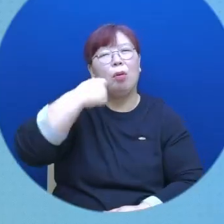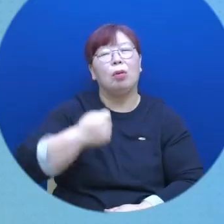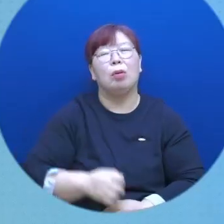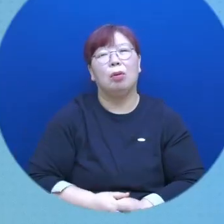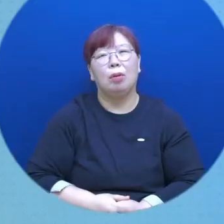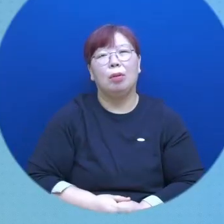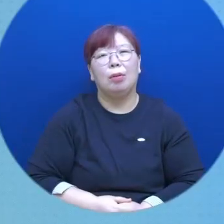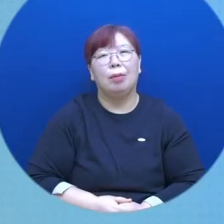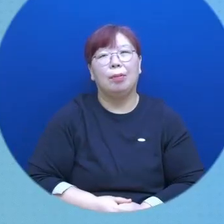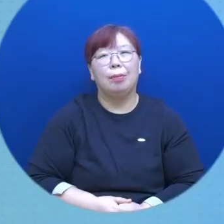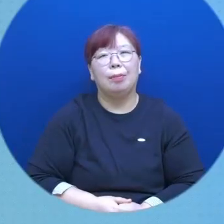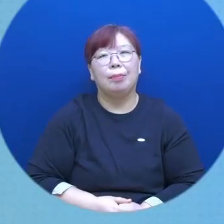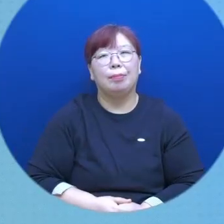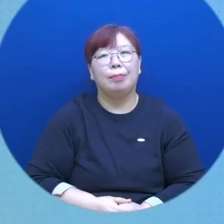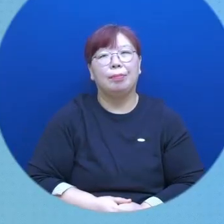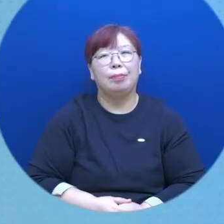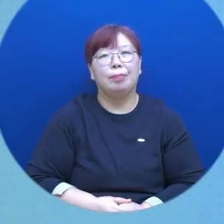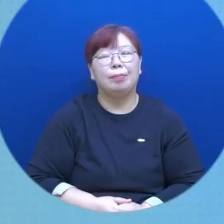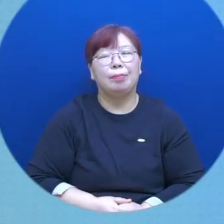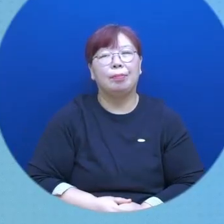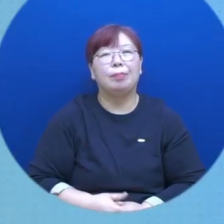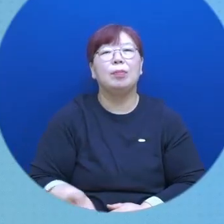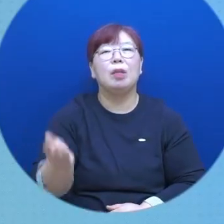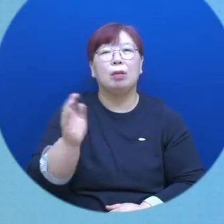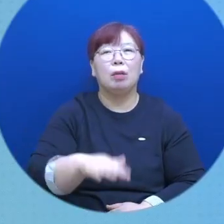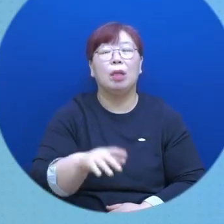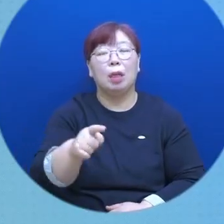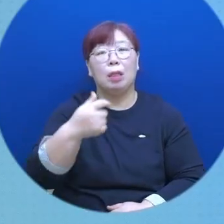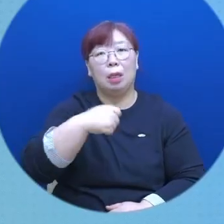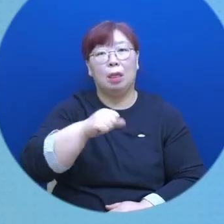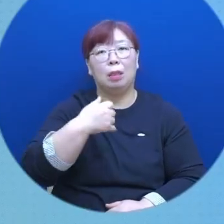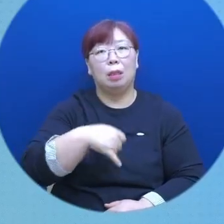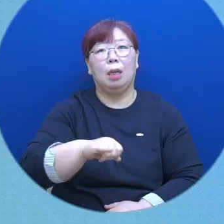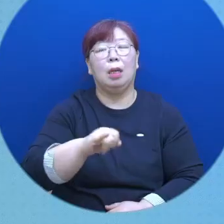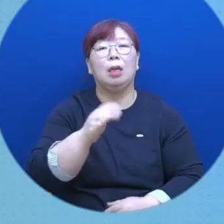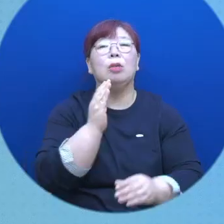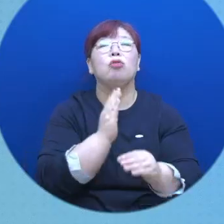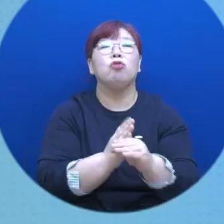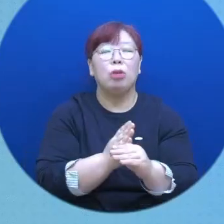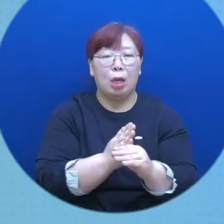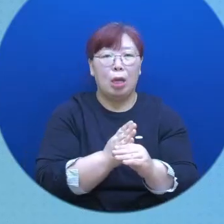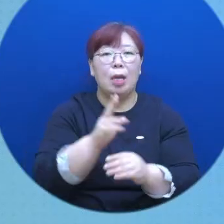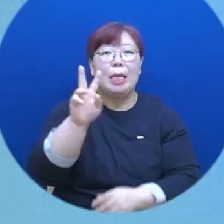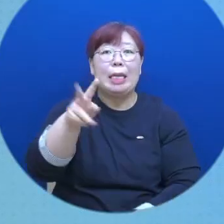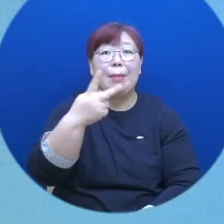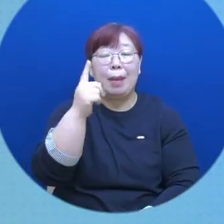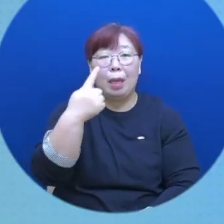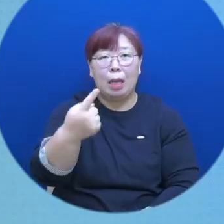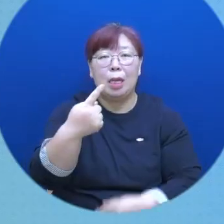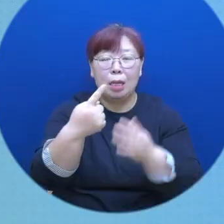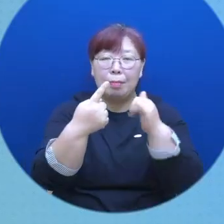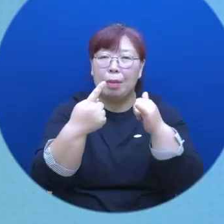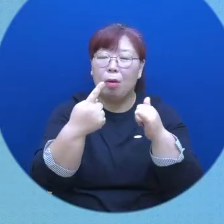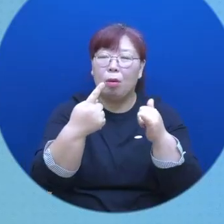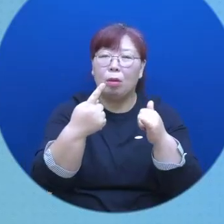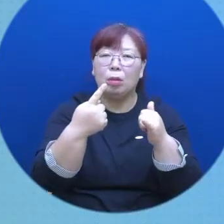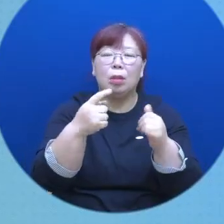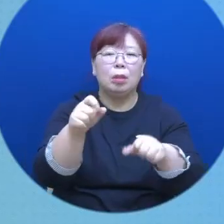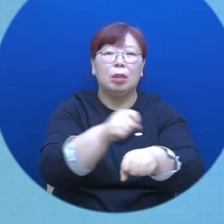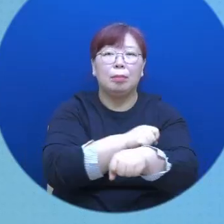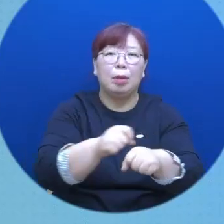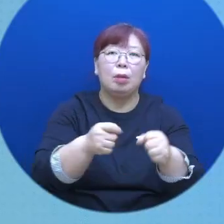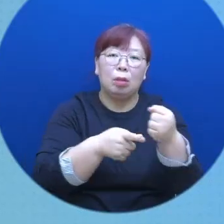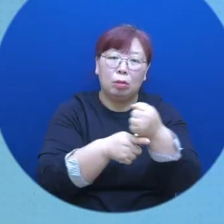그런 가정들이죠. 근데 그 자녀들 가운데 201명을 특별히